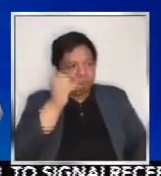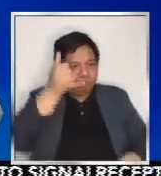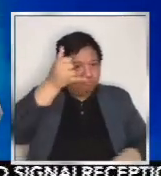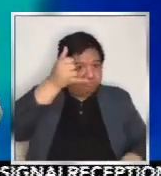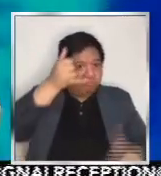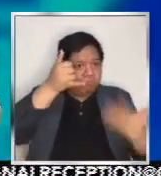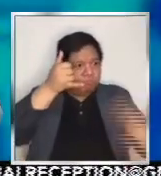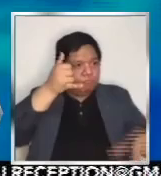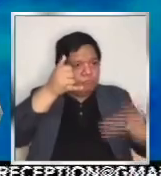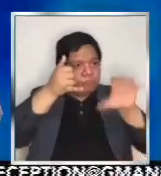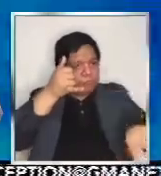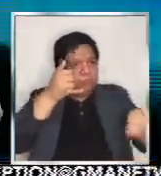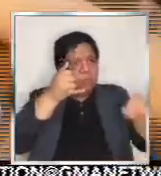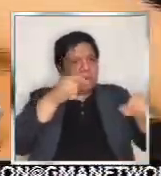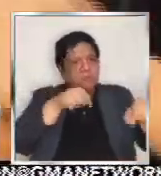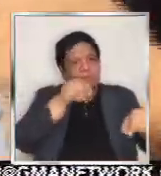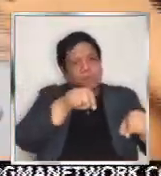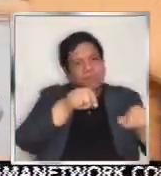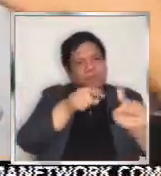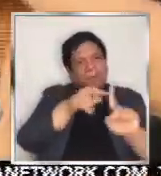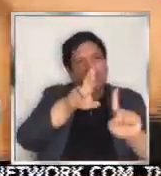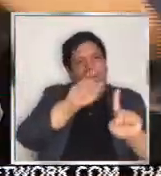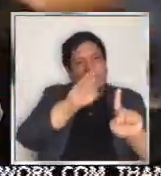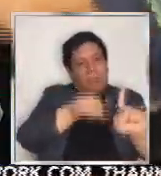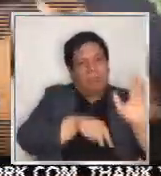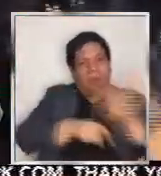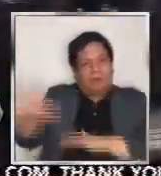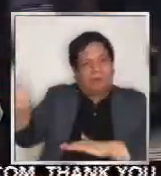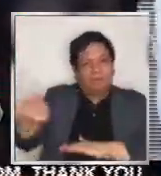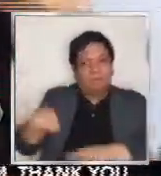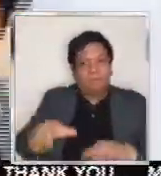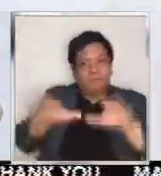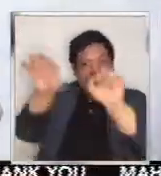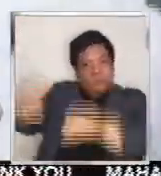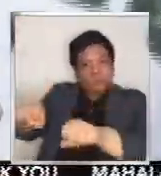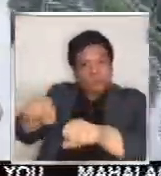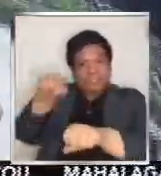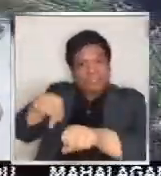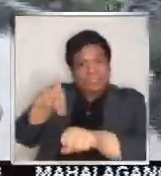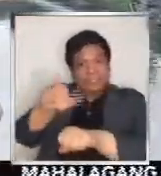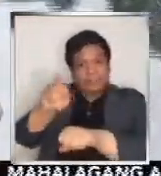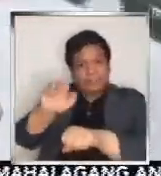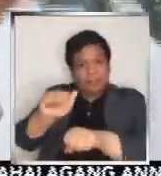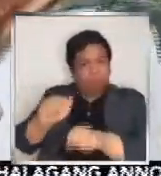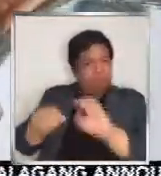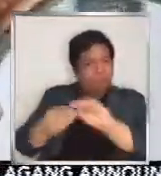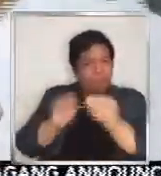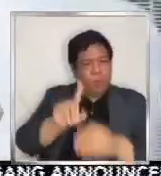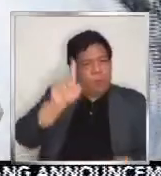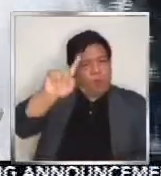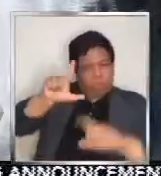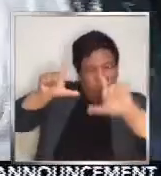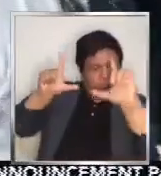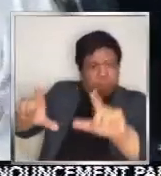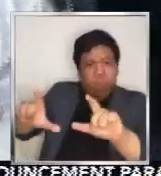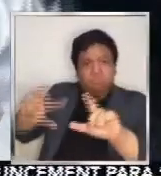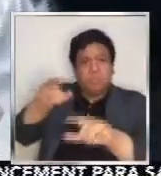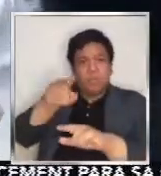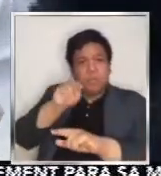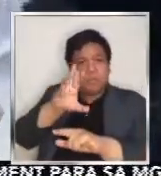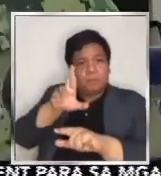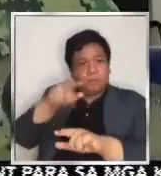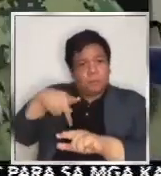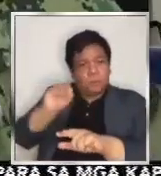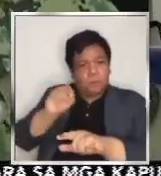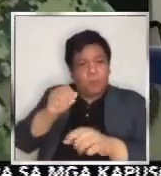krimen noong December 2015. Natimbog si Grama na itinuturing na number one most wanted ng NCRPO sa pamamagitan ng social